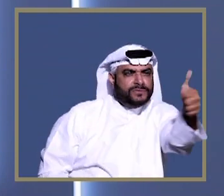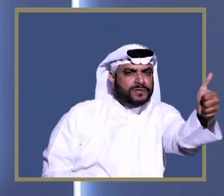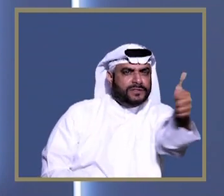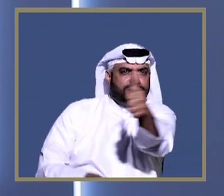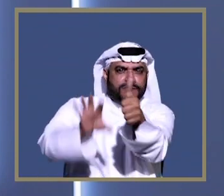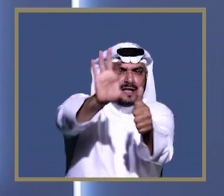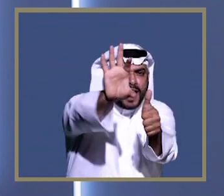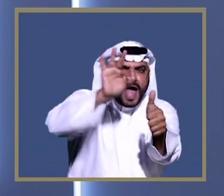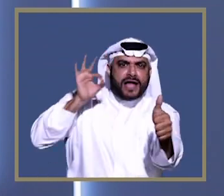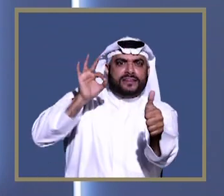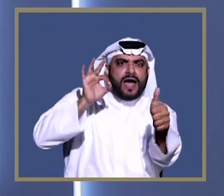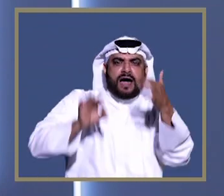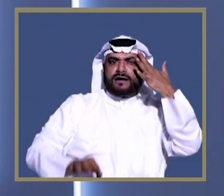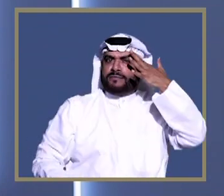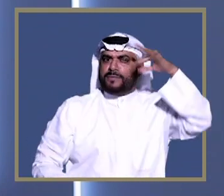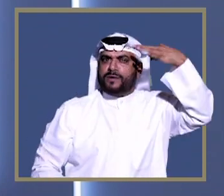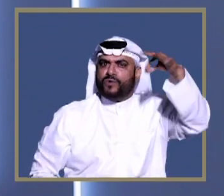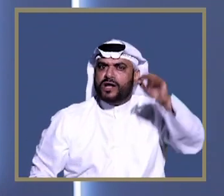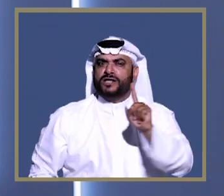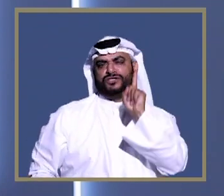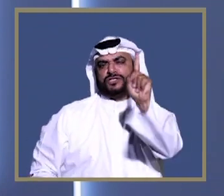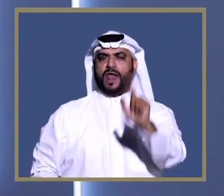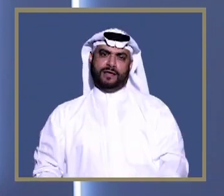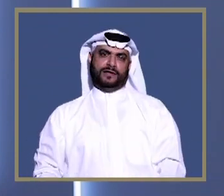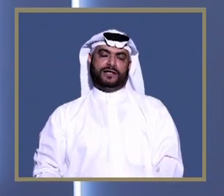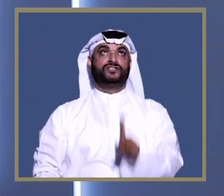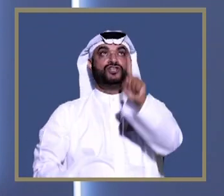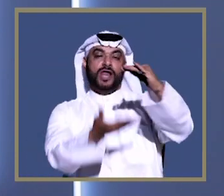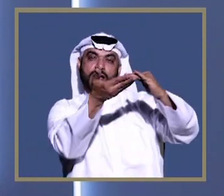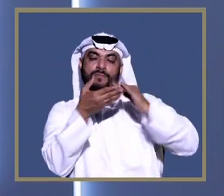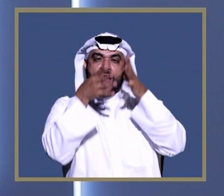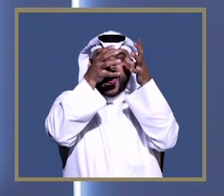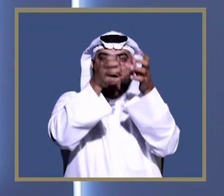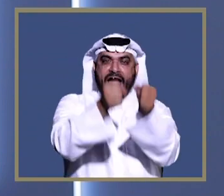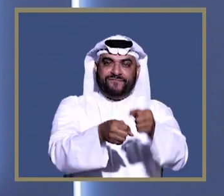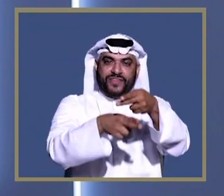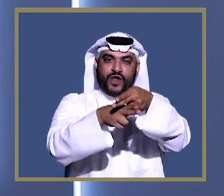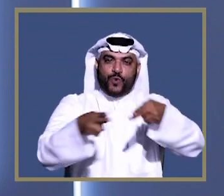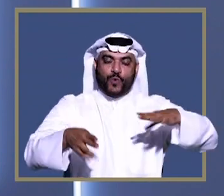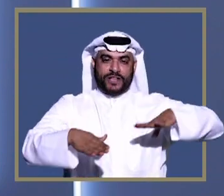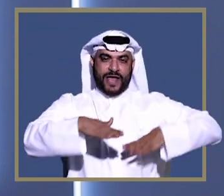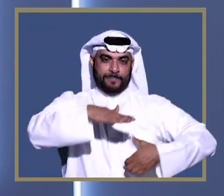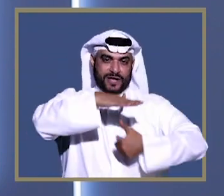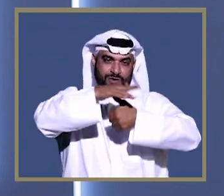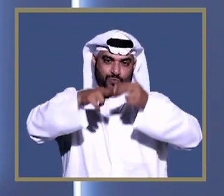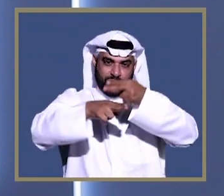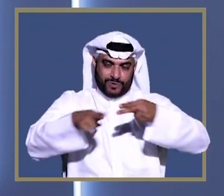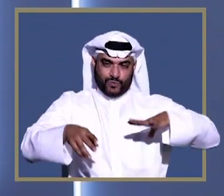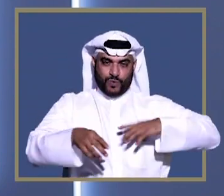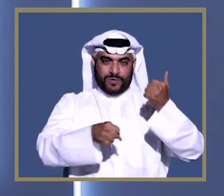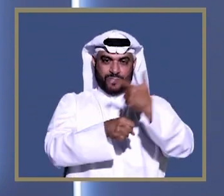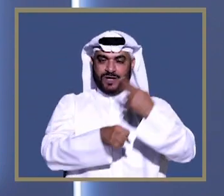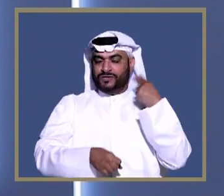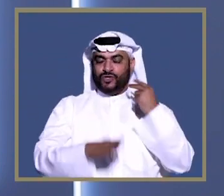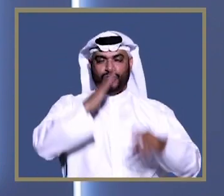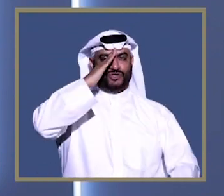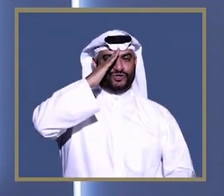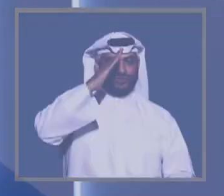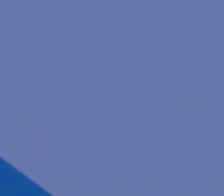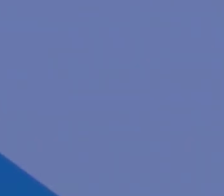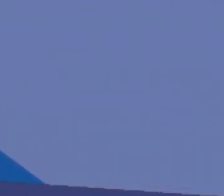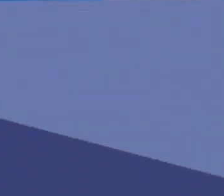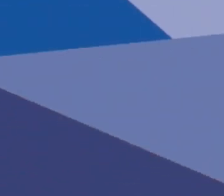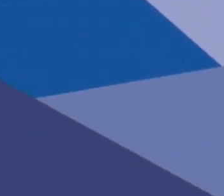من ترونه صالح لهذه المرحلة. فأسأل الله إن شاء الله أن يحفظ بلدنا الكويت تحت ظل حضرة صاحب السمو ولي العهد الأمين.